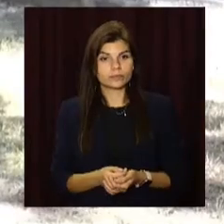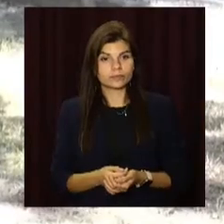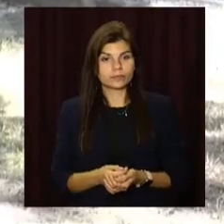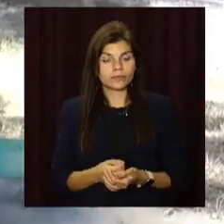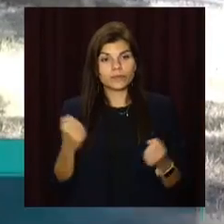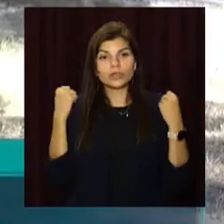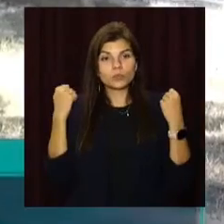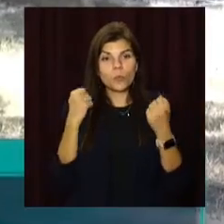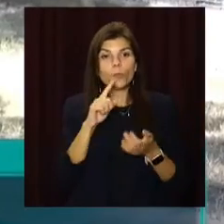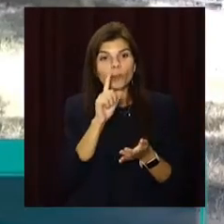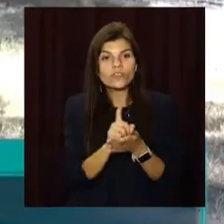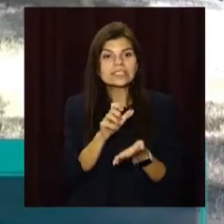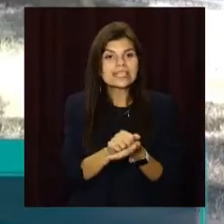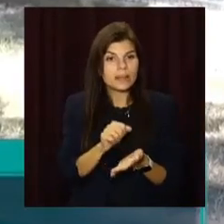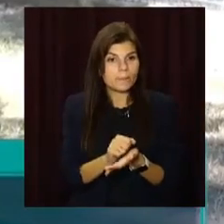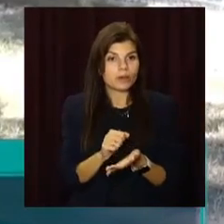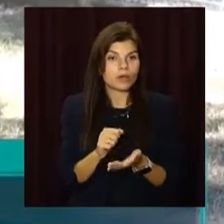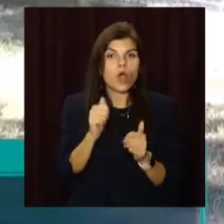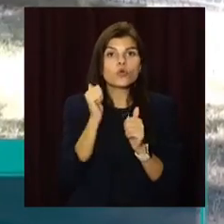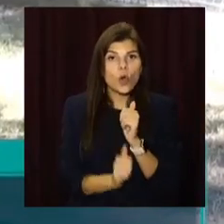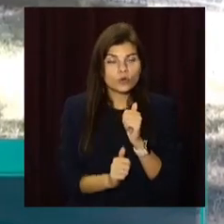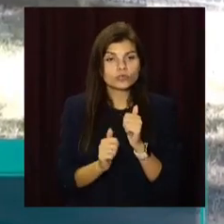20. Спортом повинен займатися